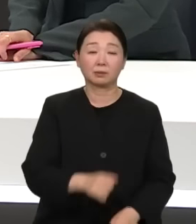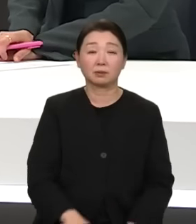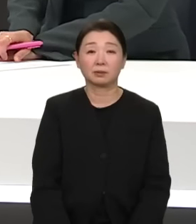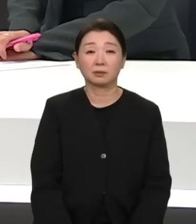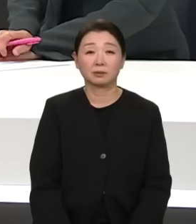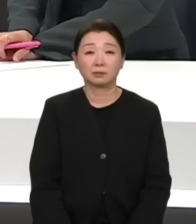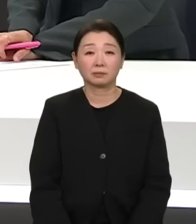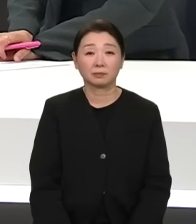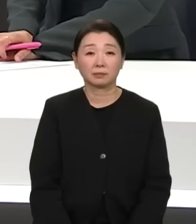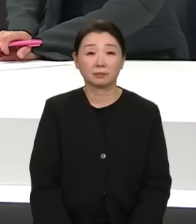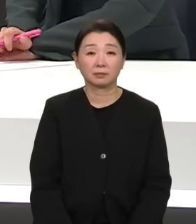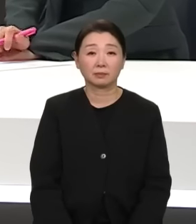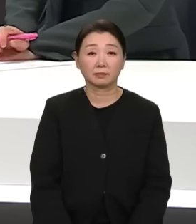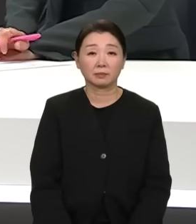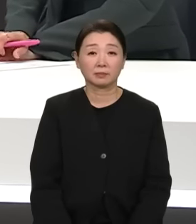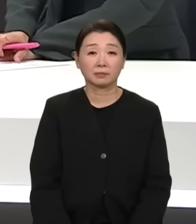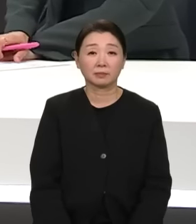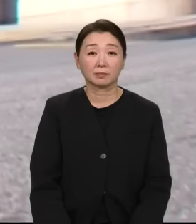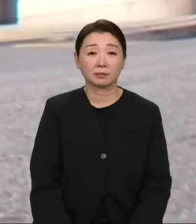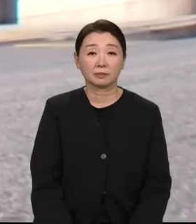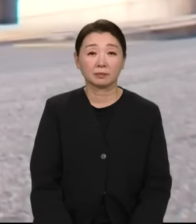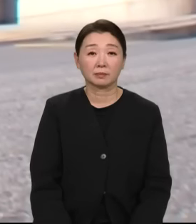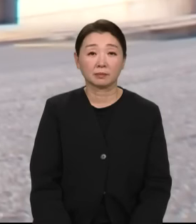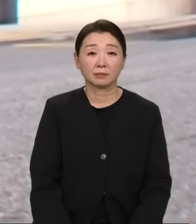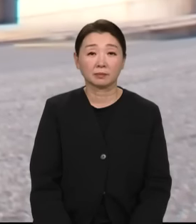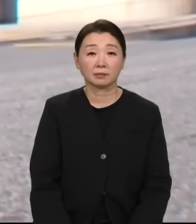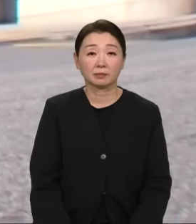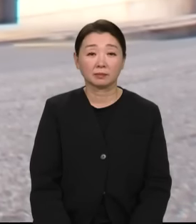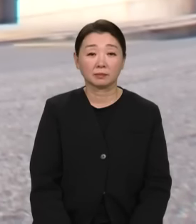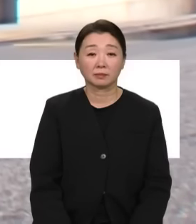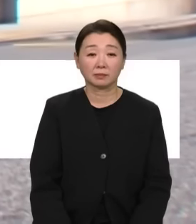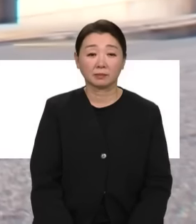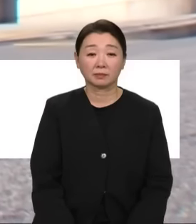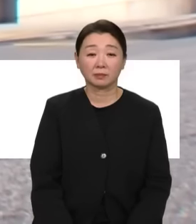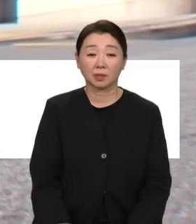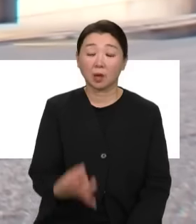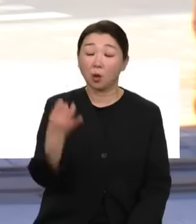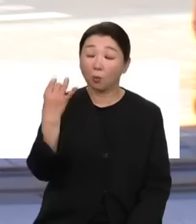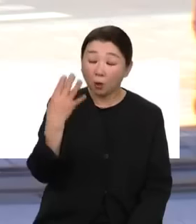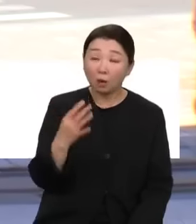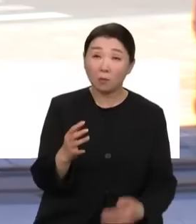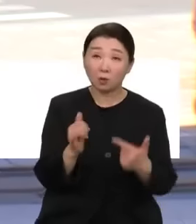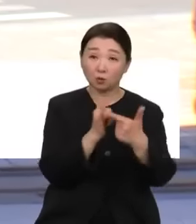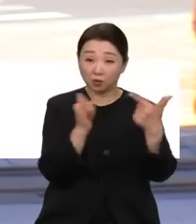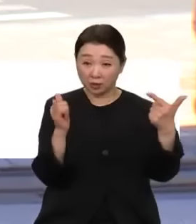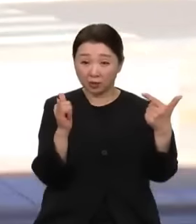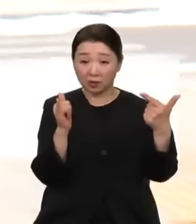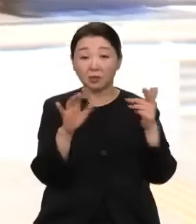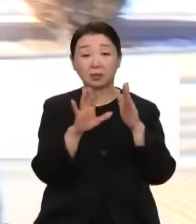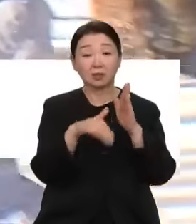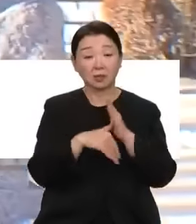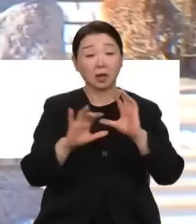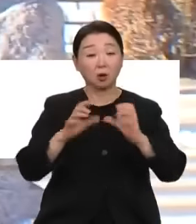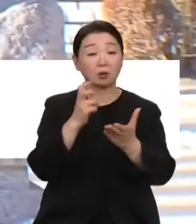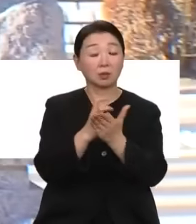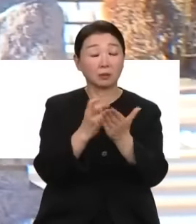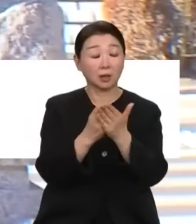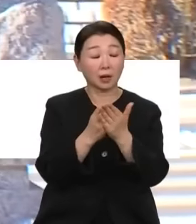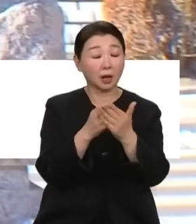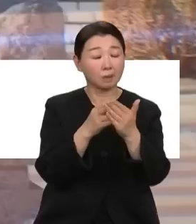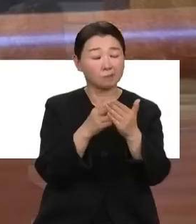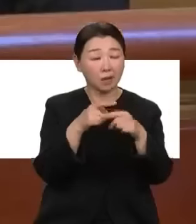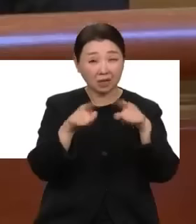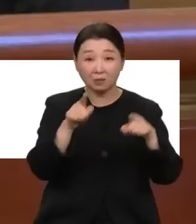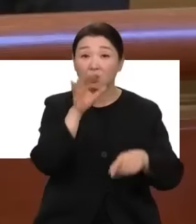합니다 직접 들어보시죠 원래대로 하면은 그 6인 같은 경우은 헌재에서 심유 할 수 없도록